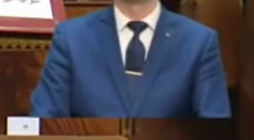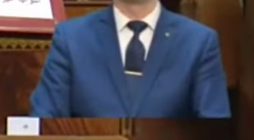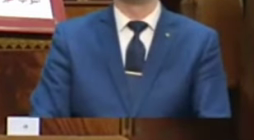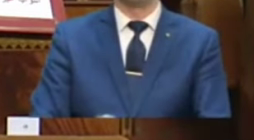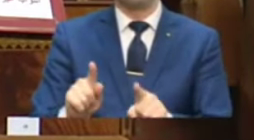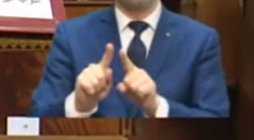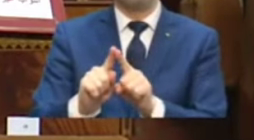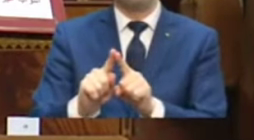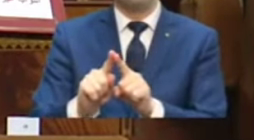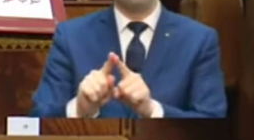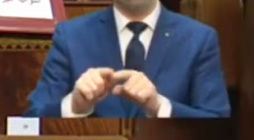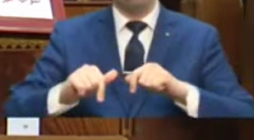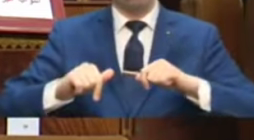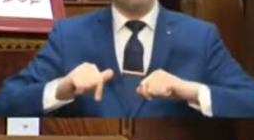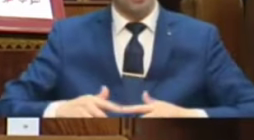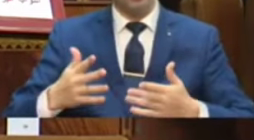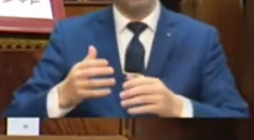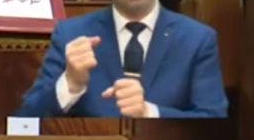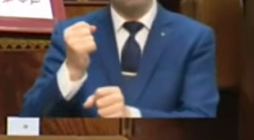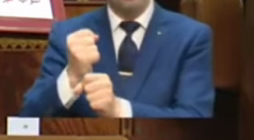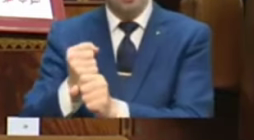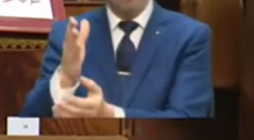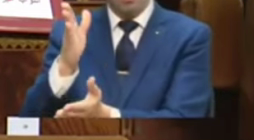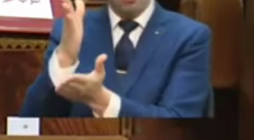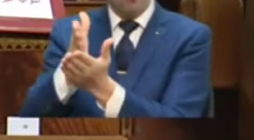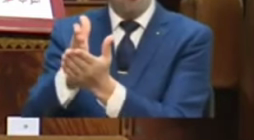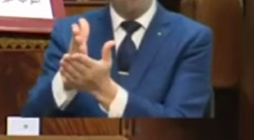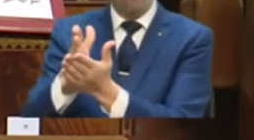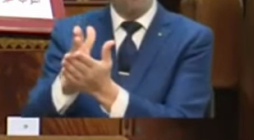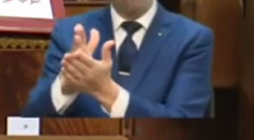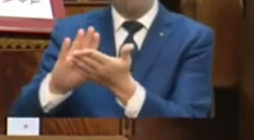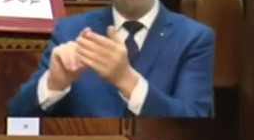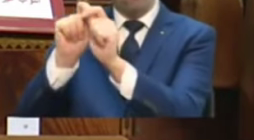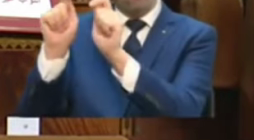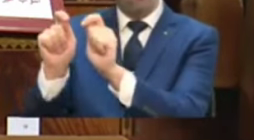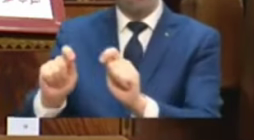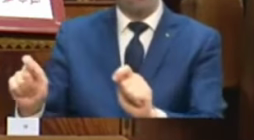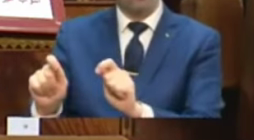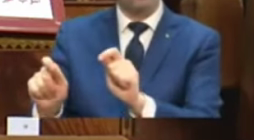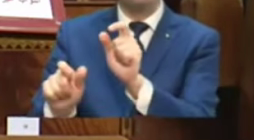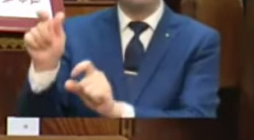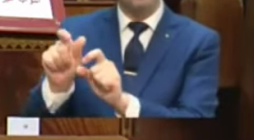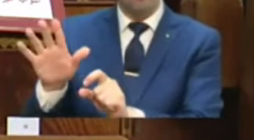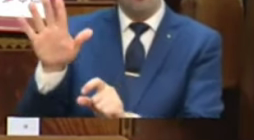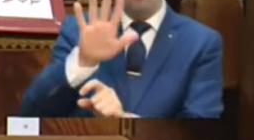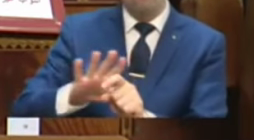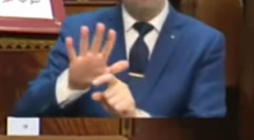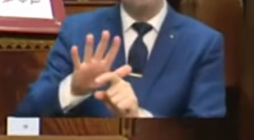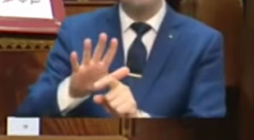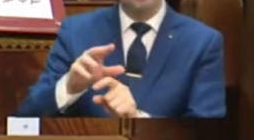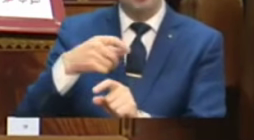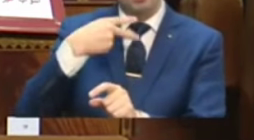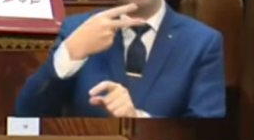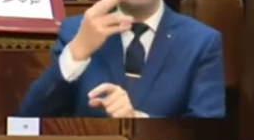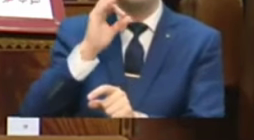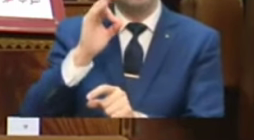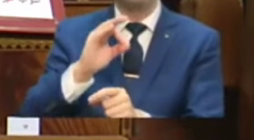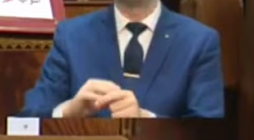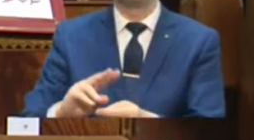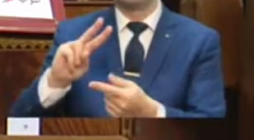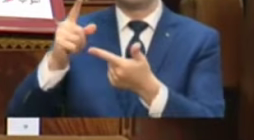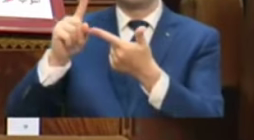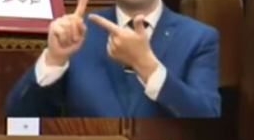بالمؤسسات، تخدم بالحقوق وبالحريات، تخدم بحرية التعبير. هذه هي، هذه ثانيا السيد الرئيس